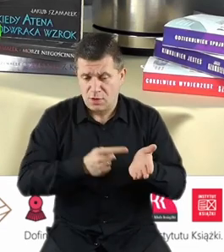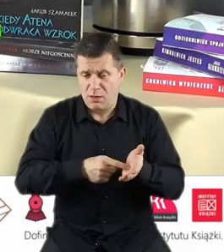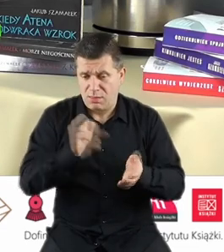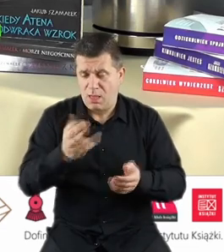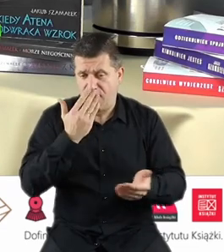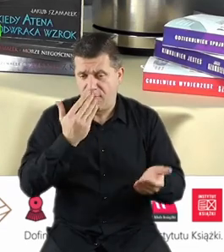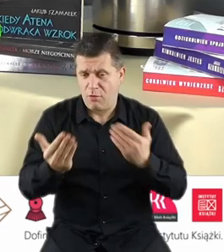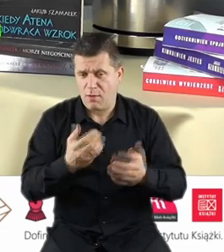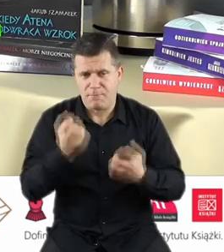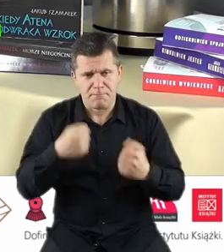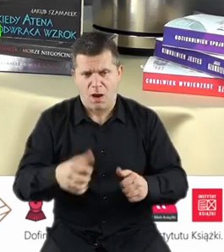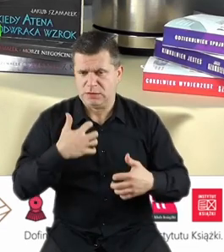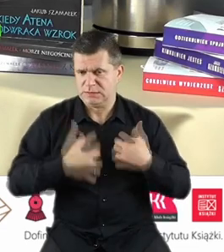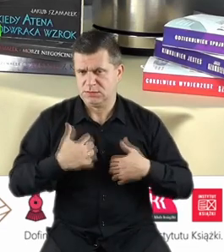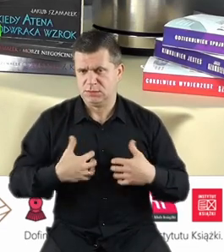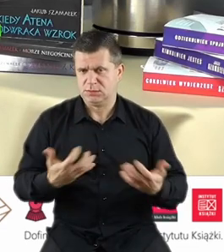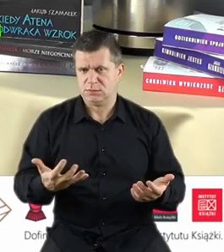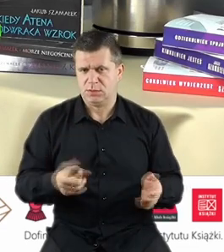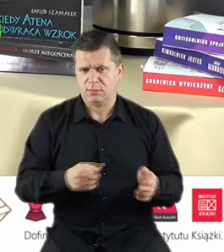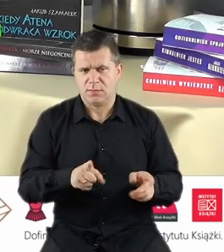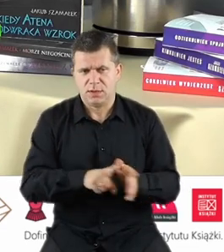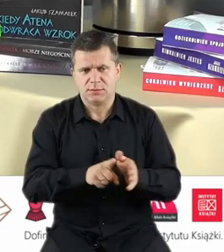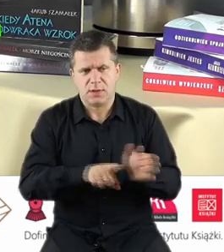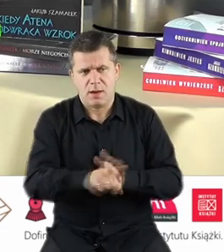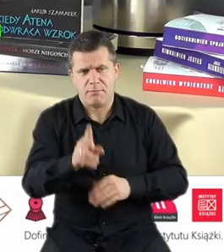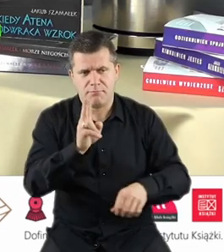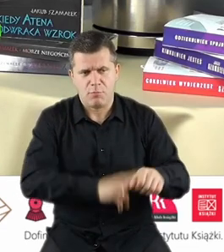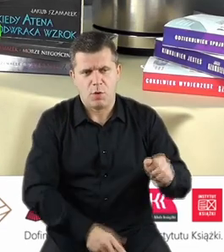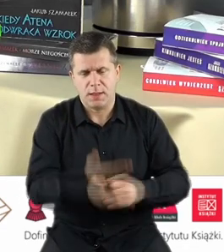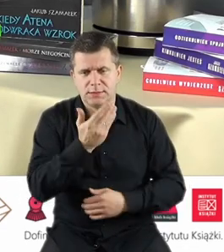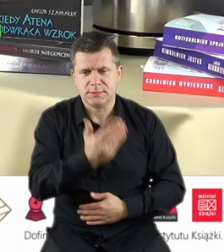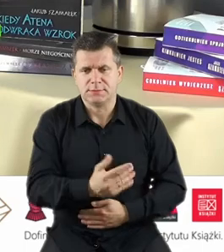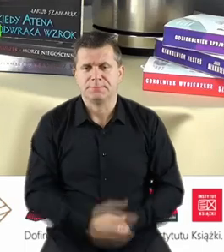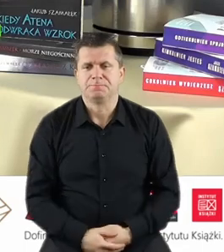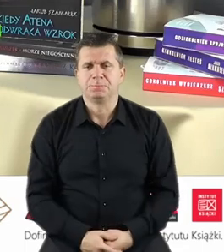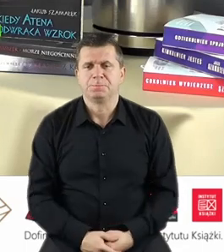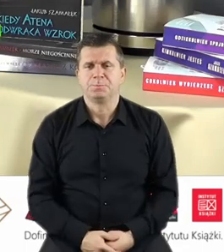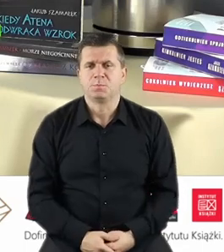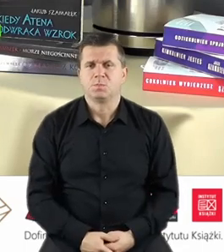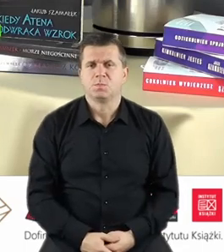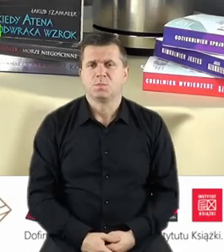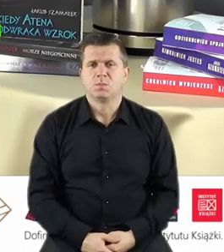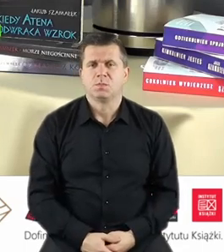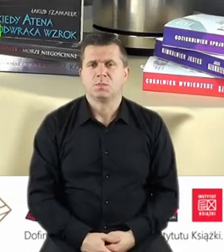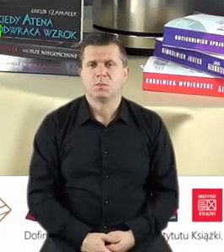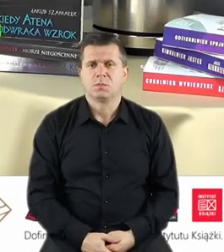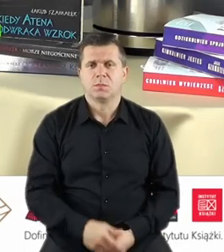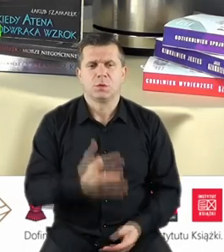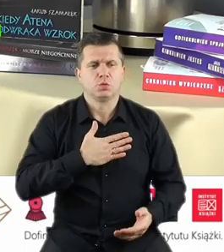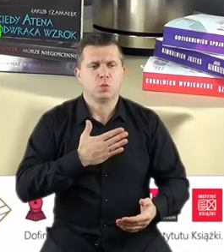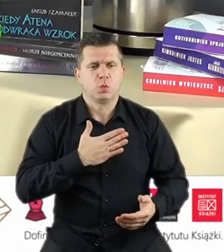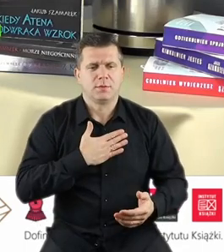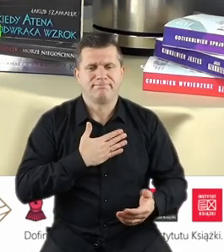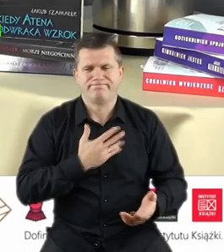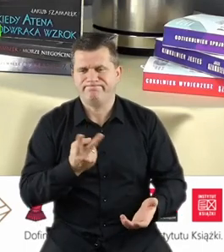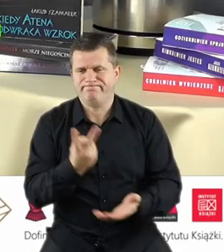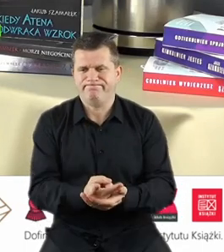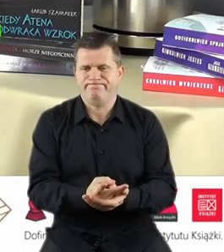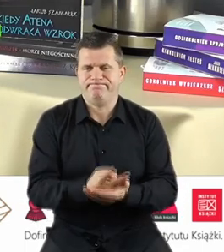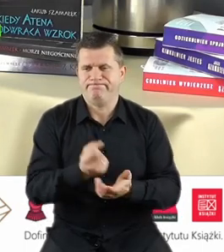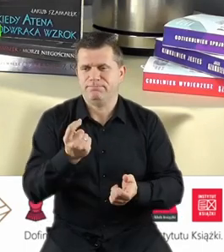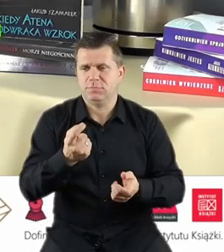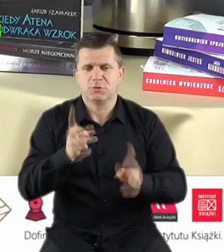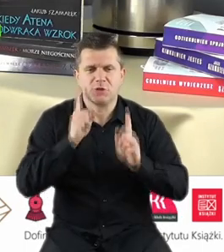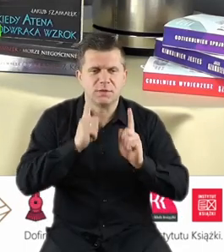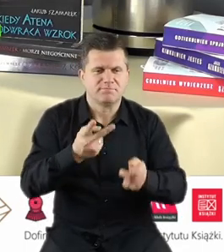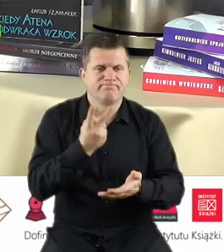bardzo frustrujące też dla policji, że jakby czują, że są krok do tyłu w stosunku do tego, co się dzieje w rzeczywistości.